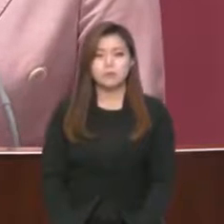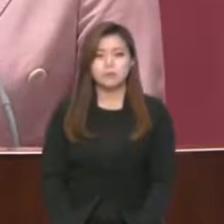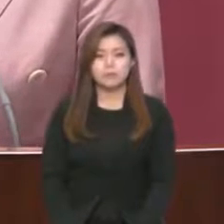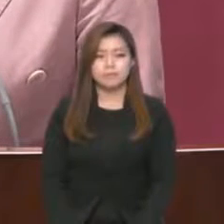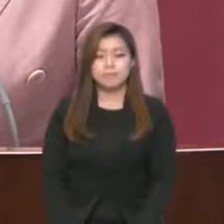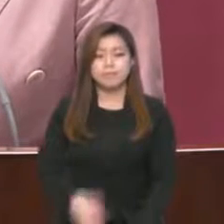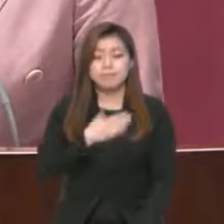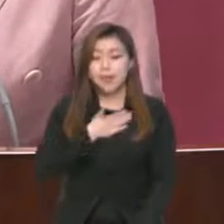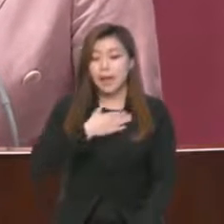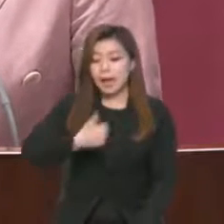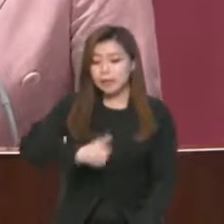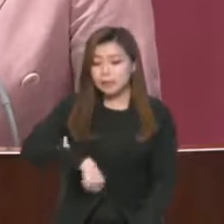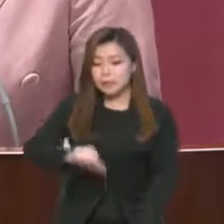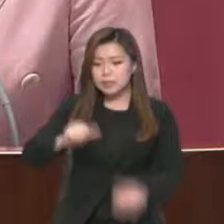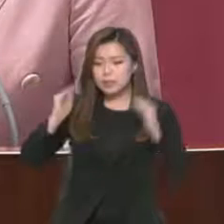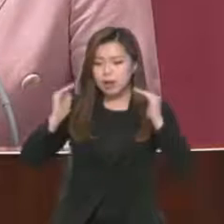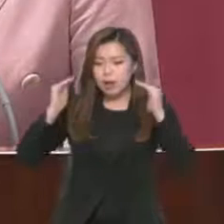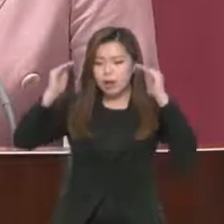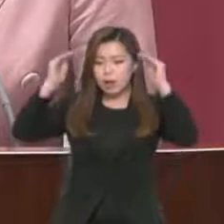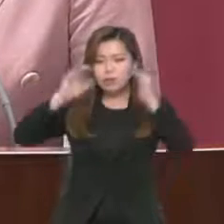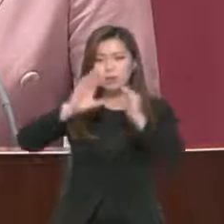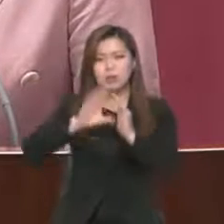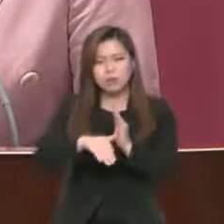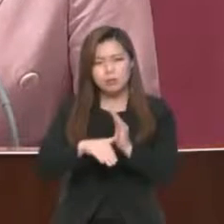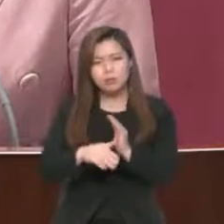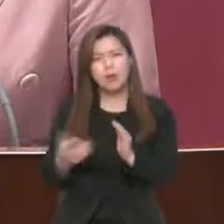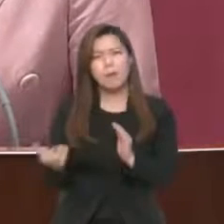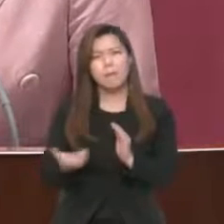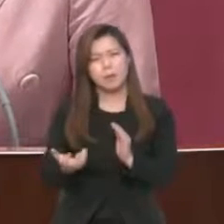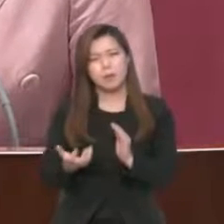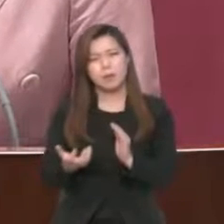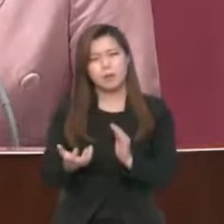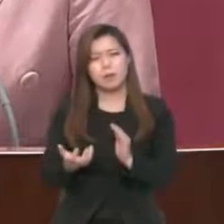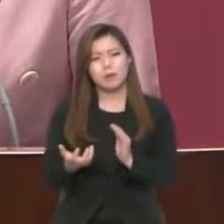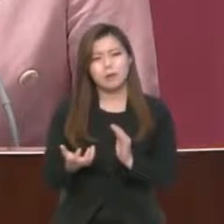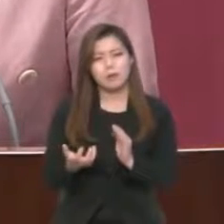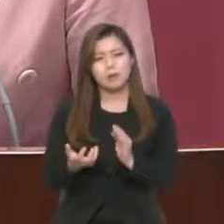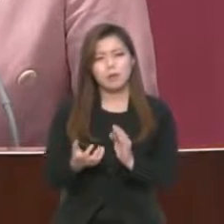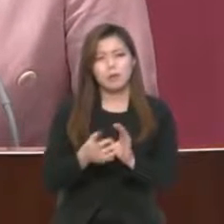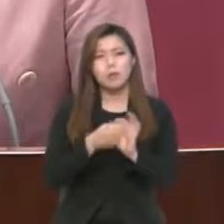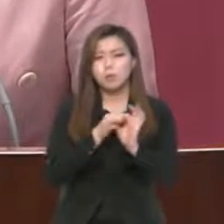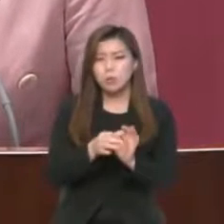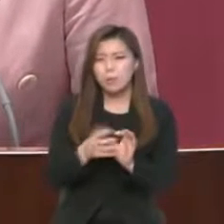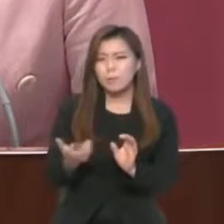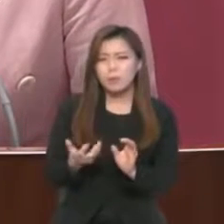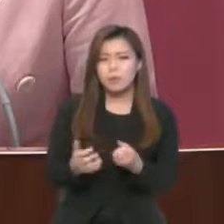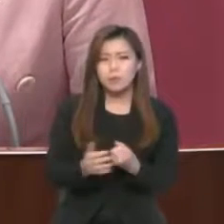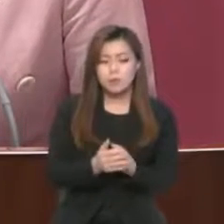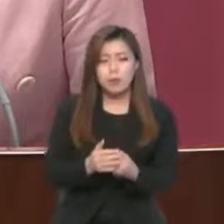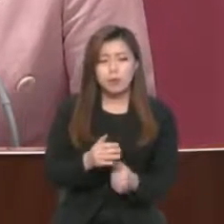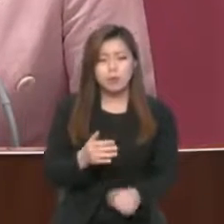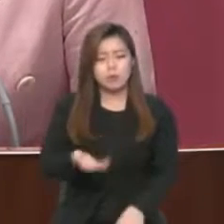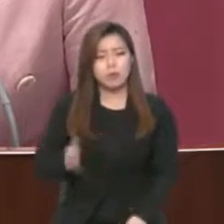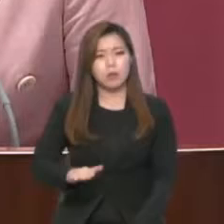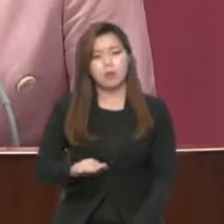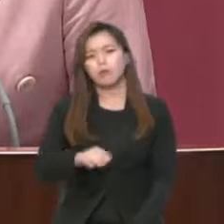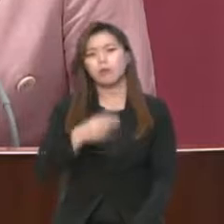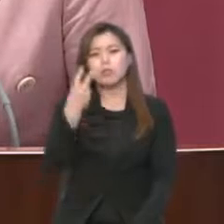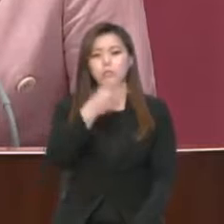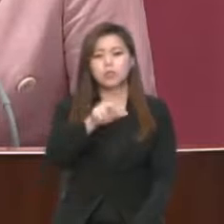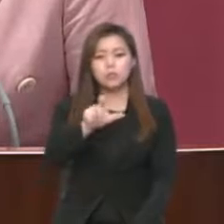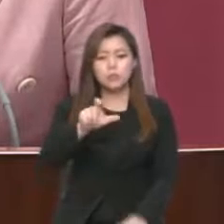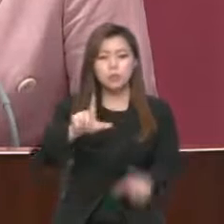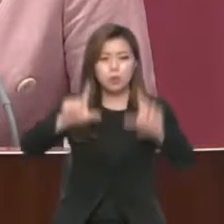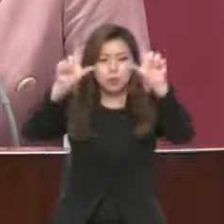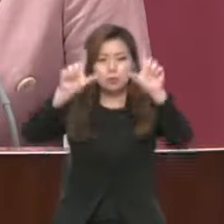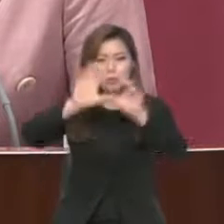성장기 때부터 아파서요. 그게 그냥 성장 통이겠거니 하고 있다가 2015년에 1차